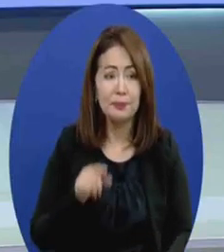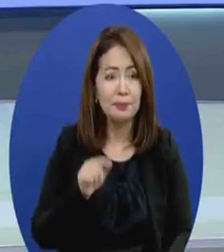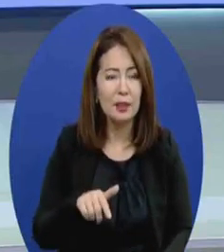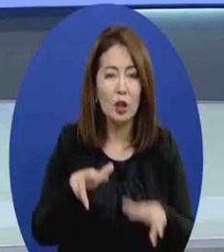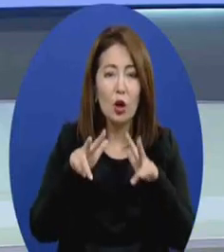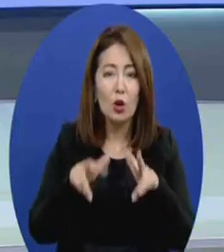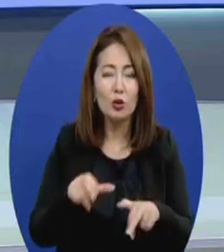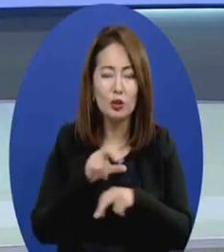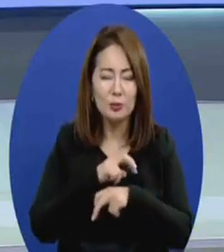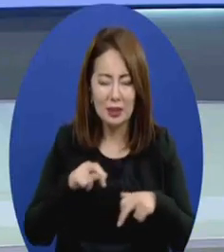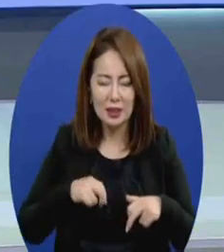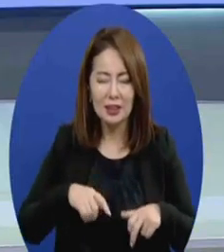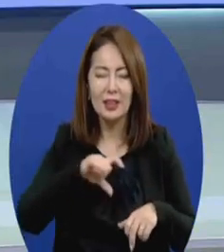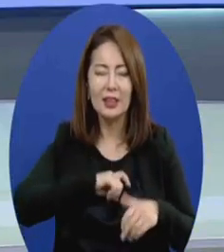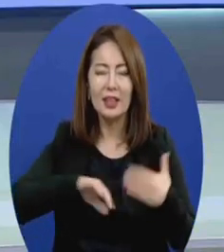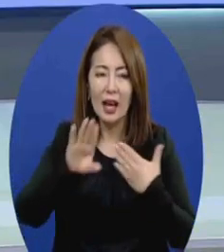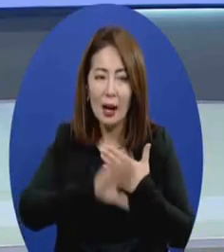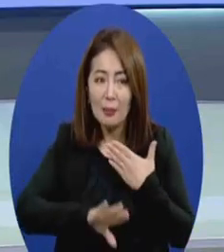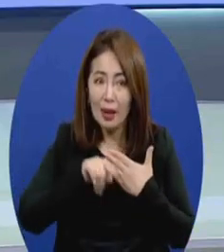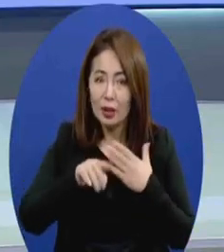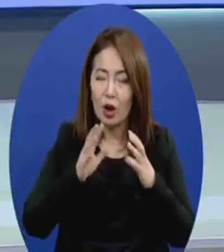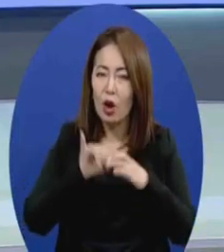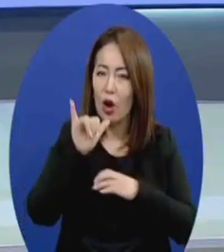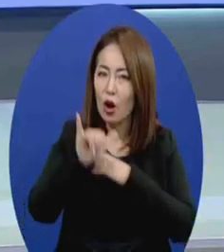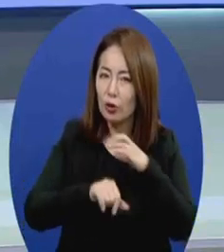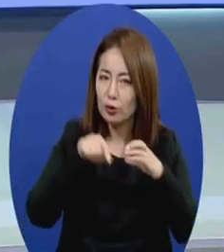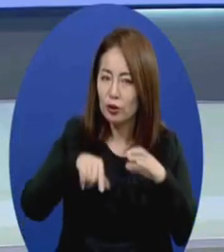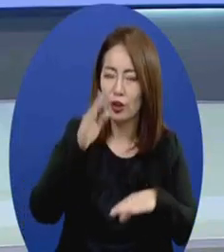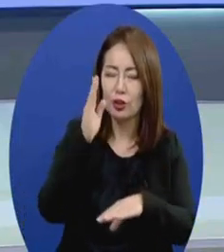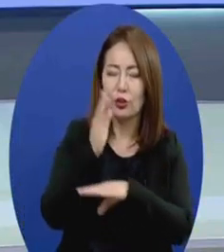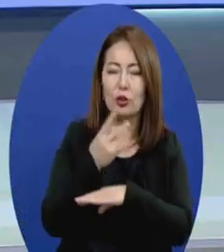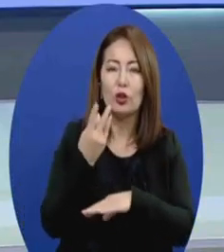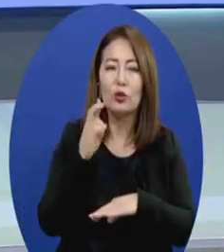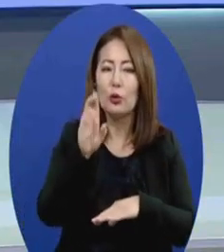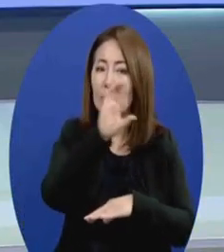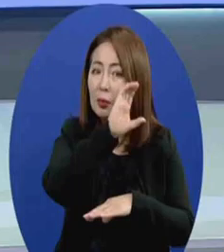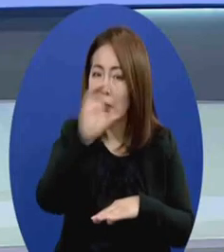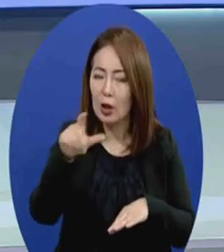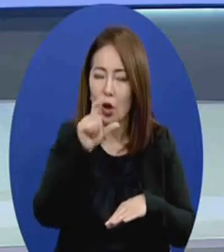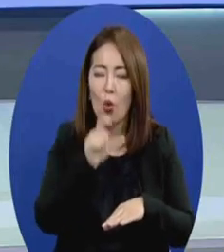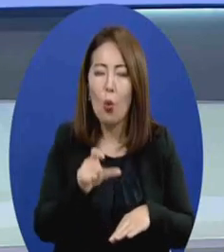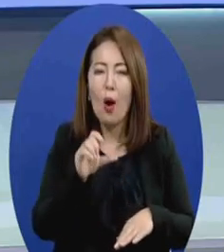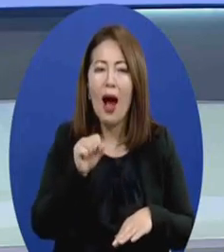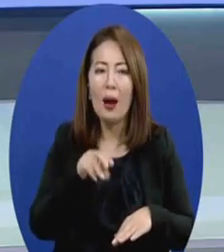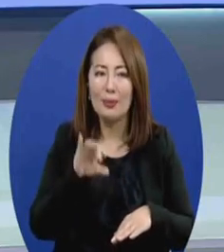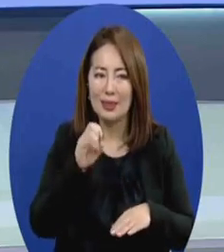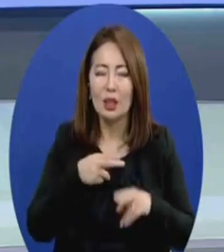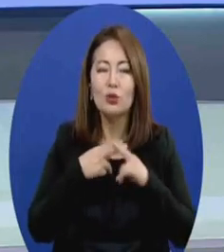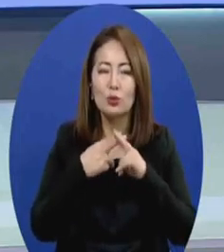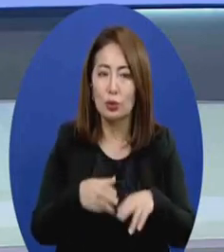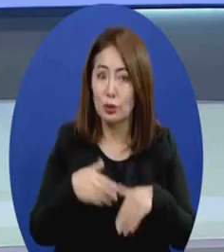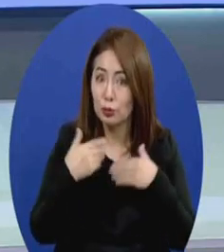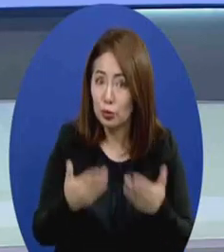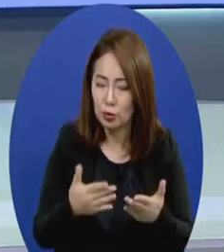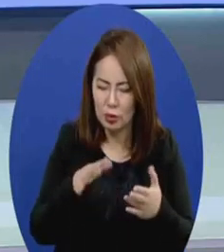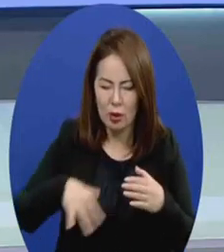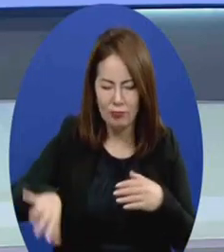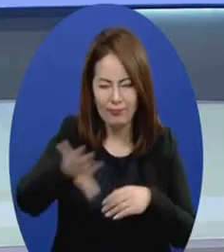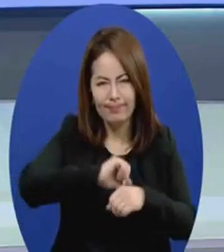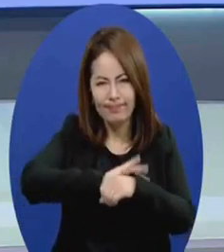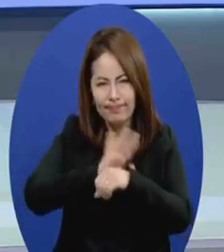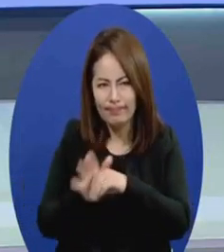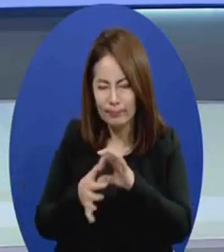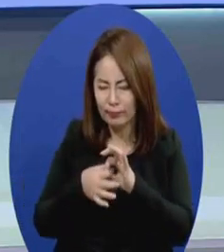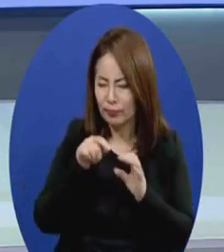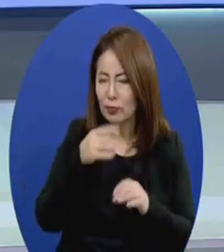Сэтгэлийн бэрхшээлтэй иргэний эрхийг хамгаалах олон улсын энэ өдөр нэгдсэн үндэстэн байгууллагын хүн амын сангаас тусламж үзүүлсэн байна. Цар тахлын энэ үед нийтдээ 44.4